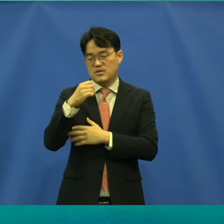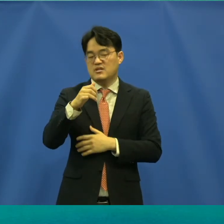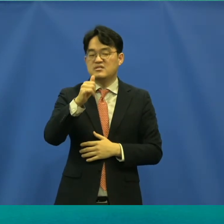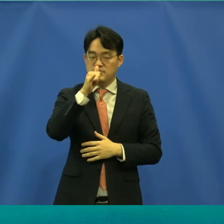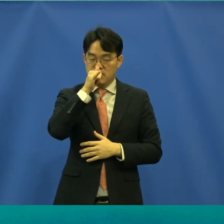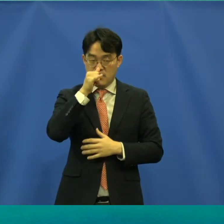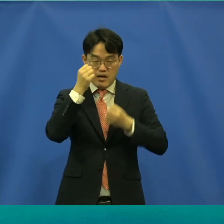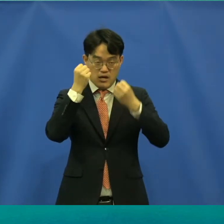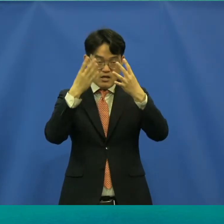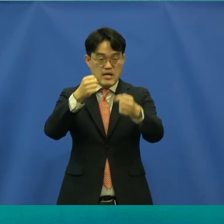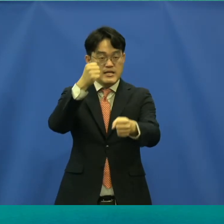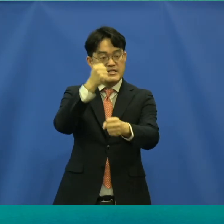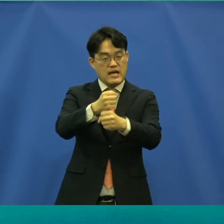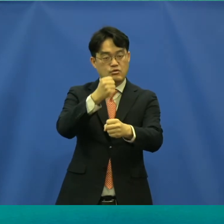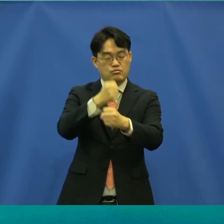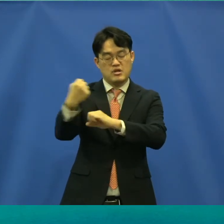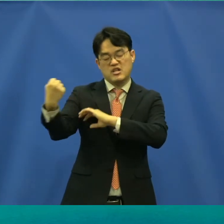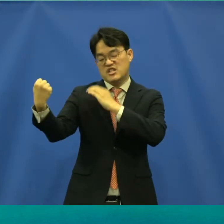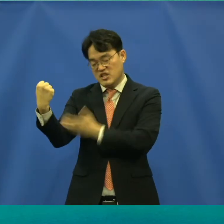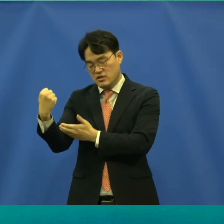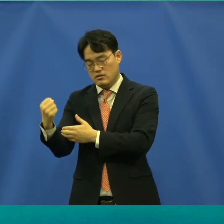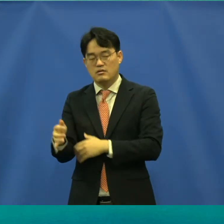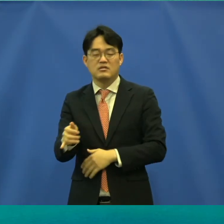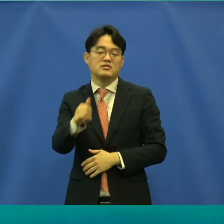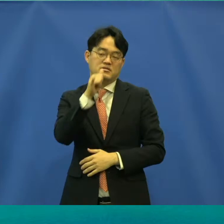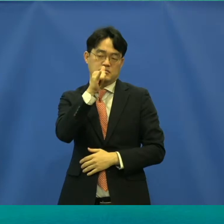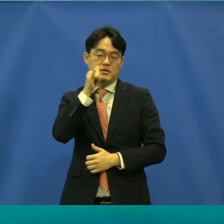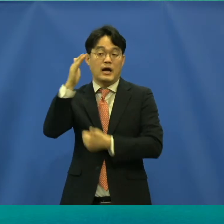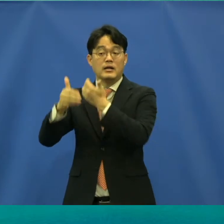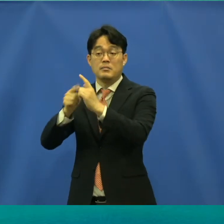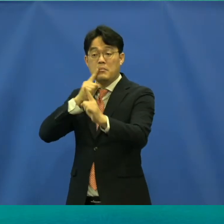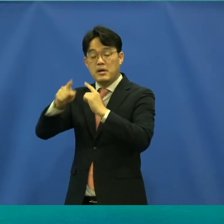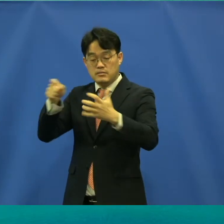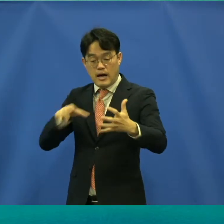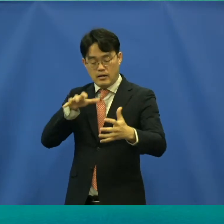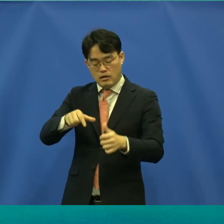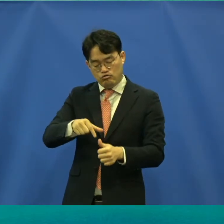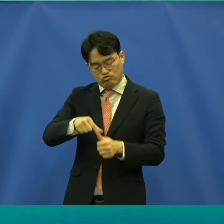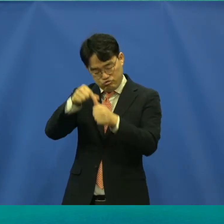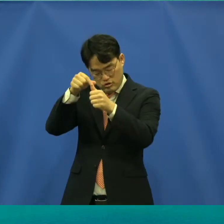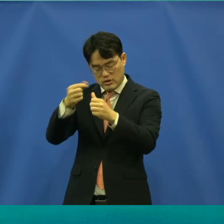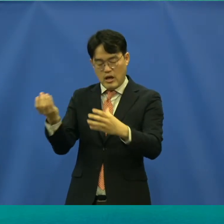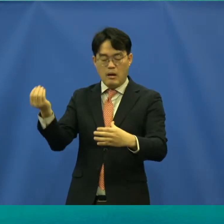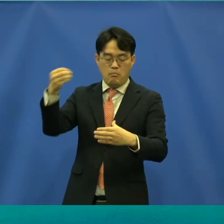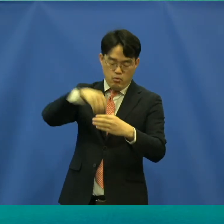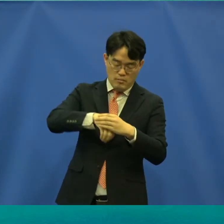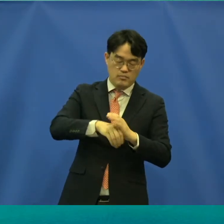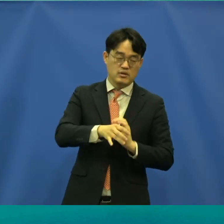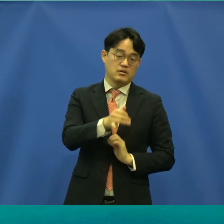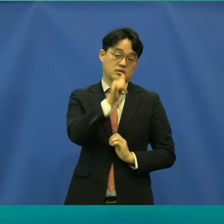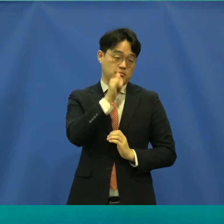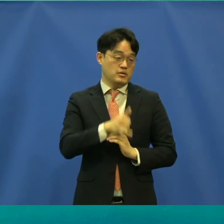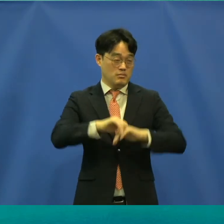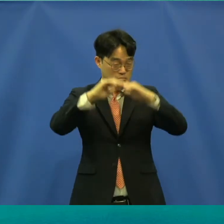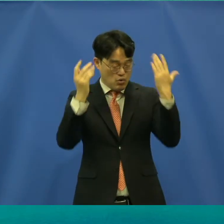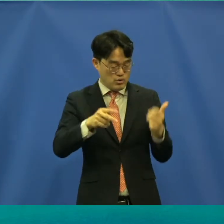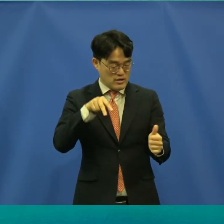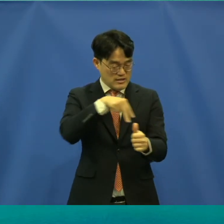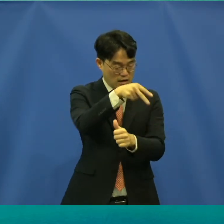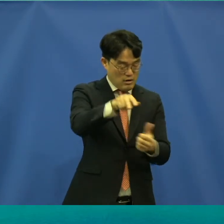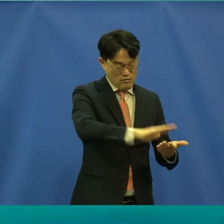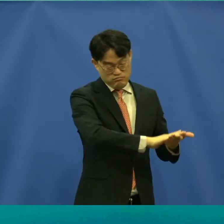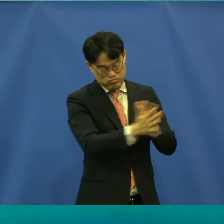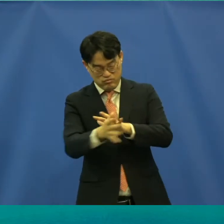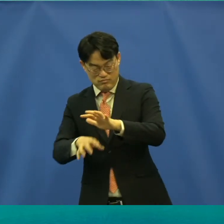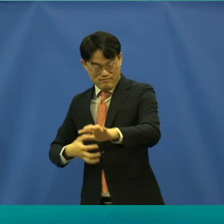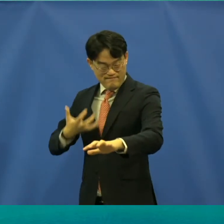창조와 구원을 이루는 능력, 말씀 안에 하나님의 행동이 들어가 있습니다. 모든 상황을 바꿀 능력이